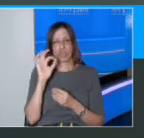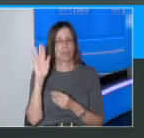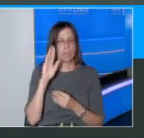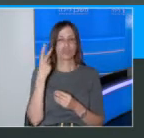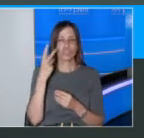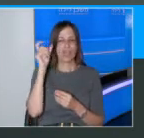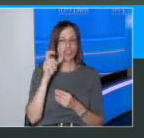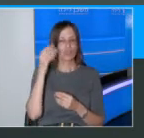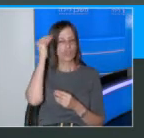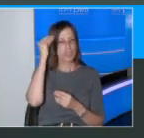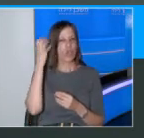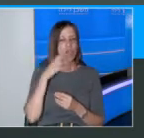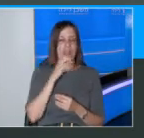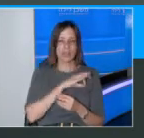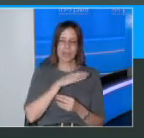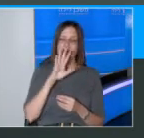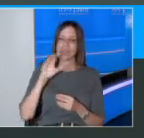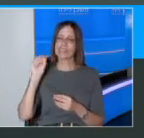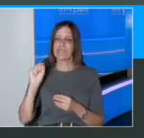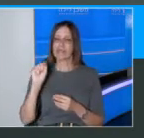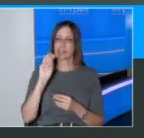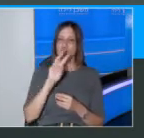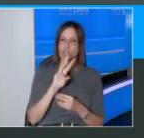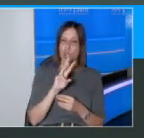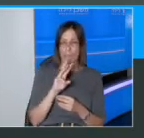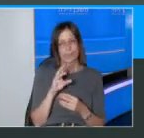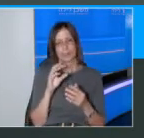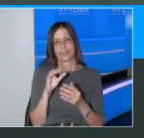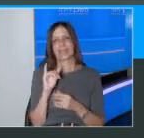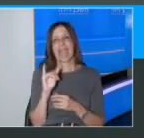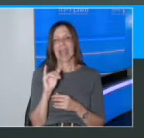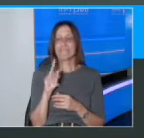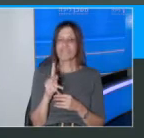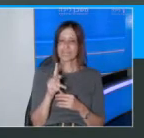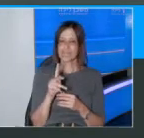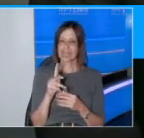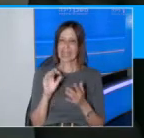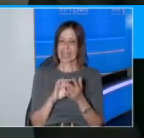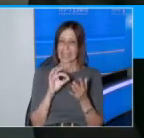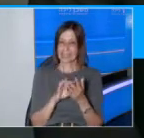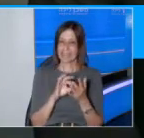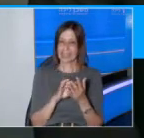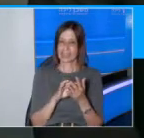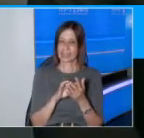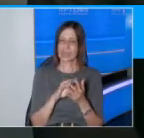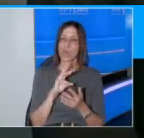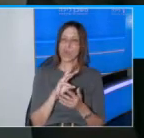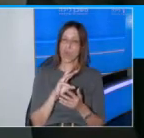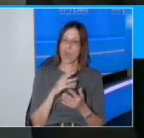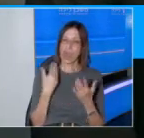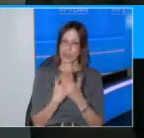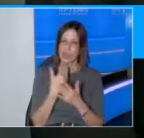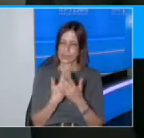היום, אביגדור ליברמן וסילבן שלום. יעל פרידסון, כתבת משפט וואלה ניוז, שלום לך. שלום, שלום,